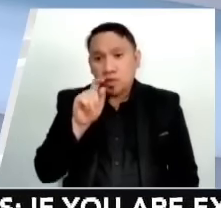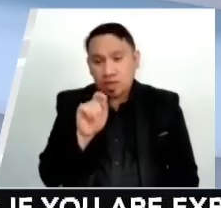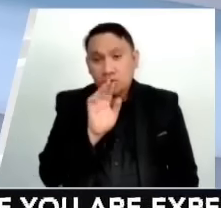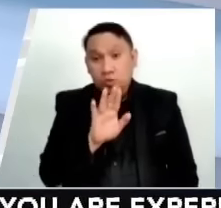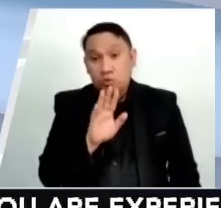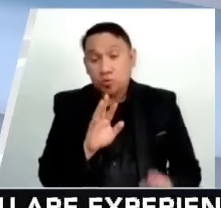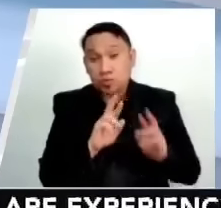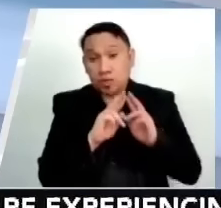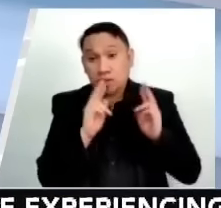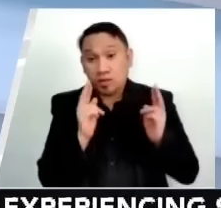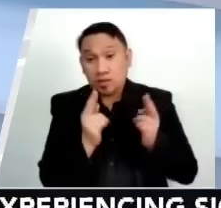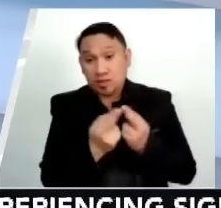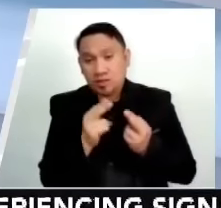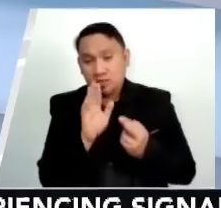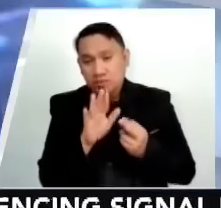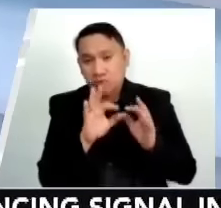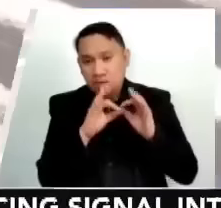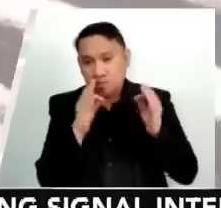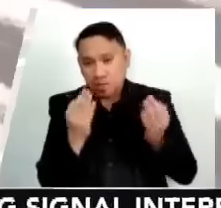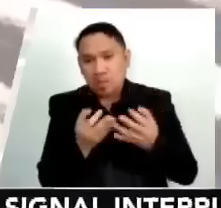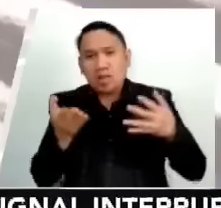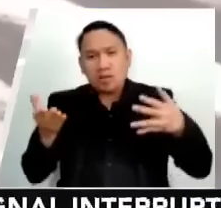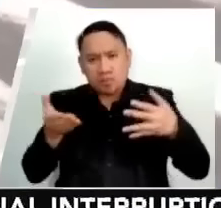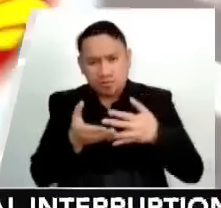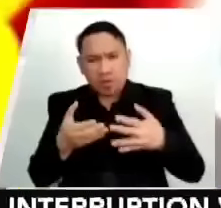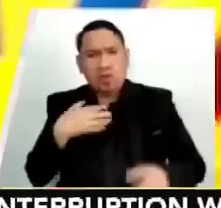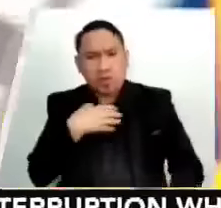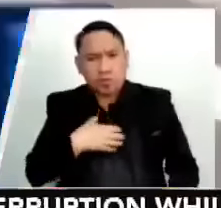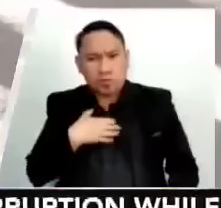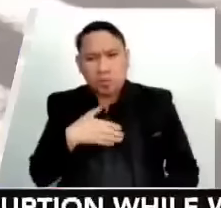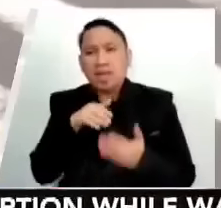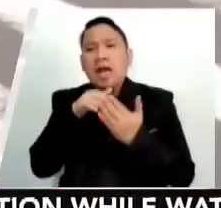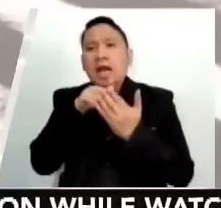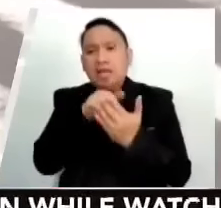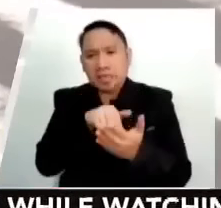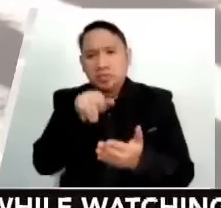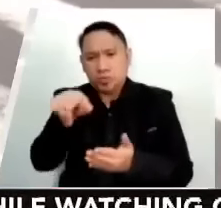agency. May report si Mark Salazar.